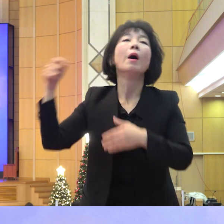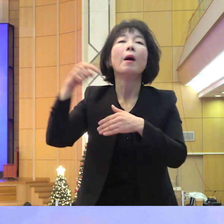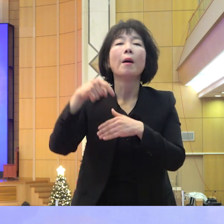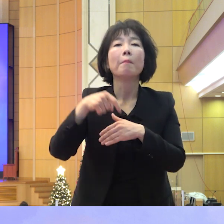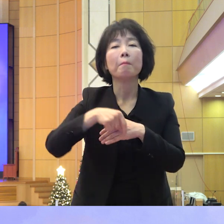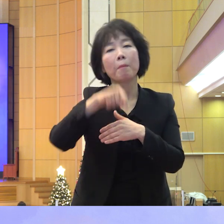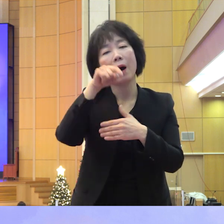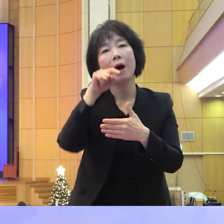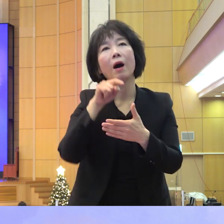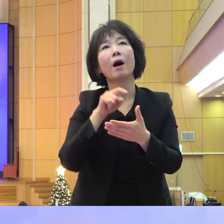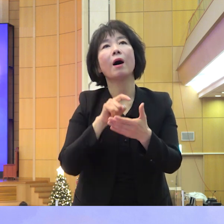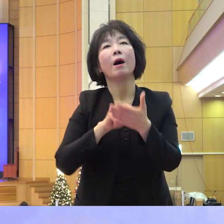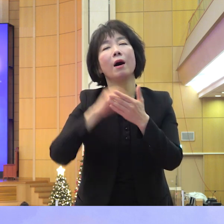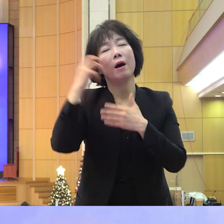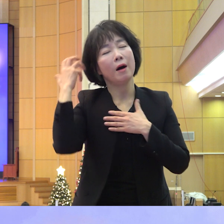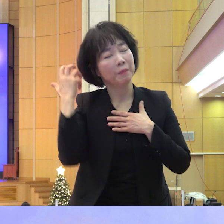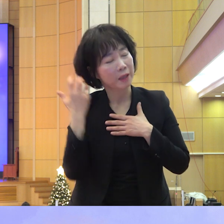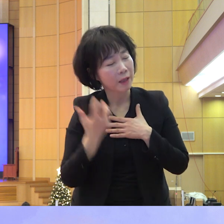커서